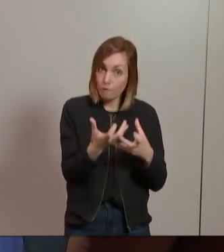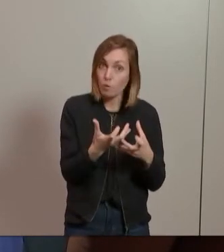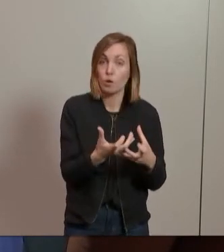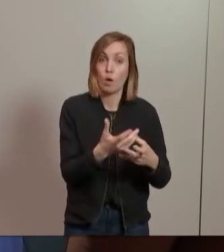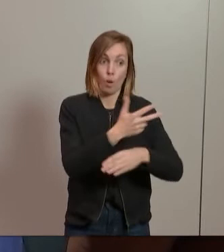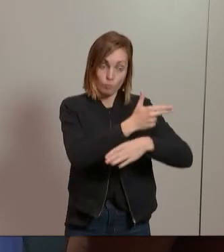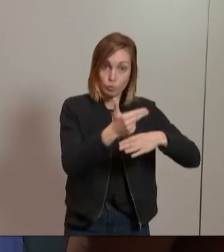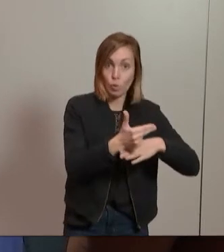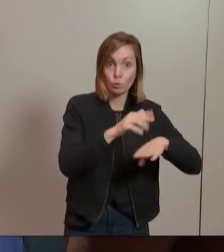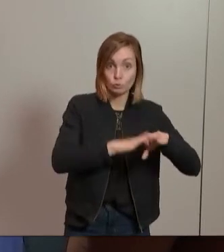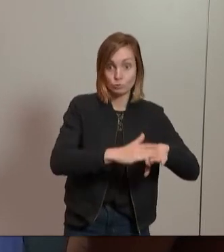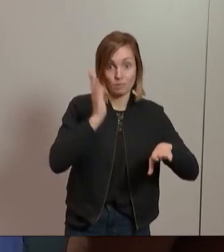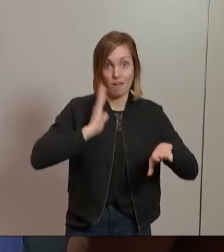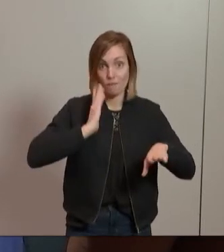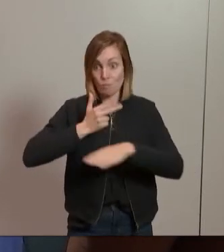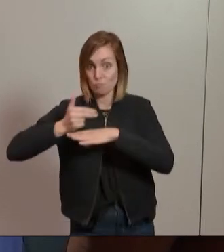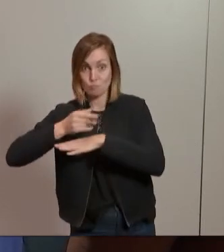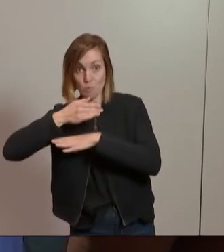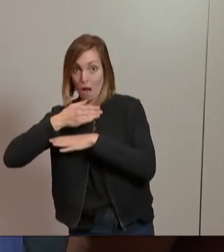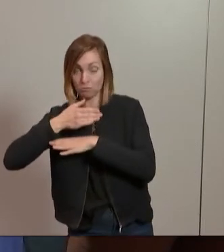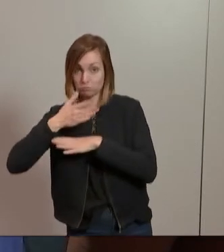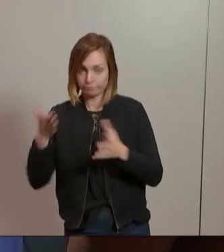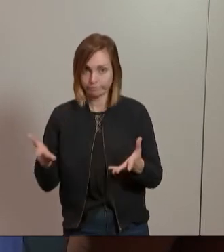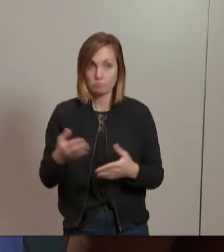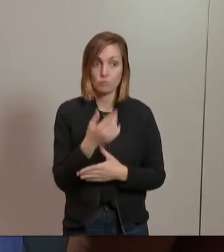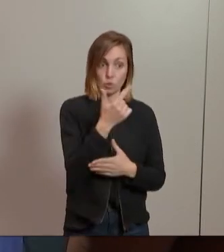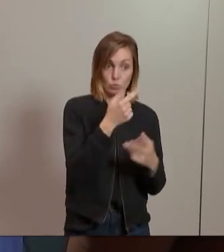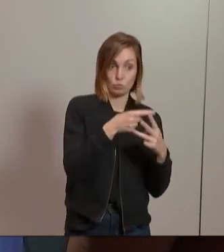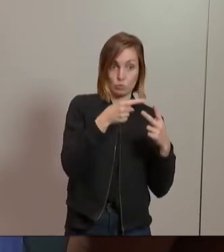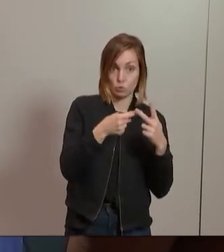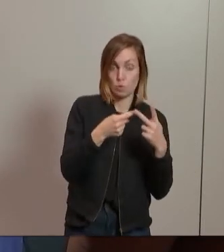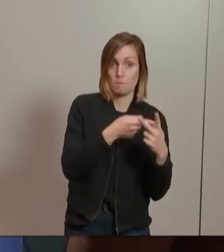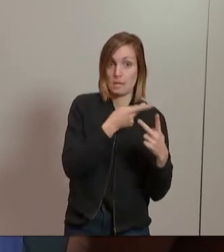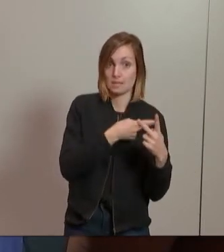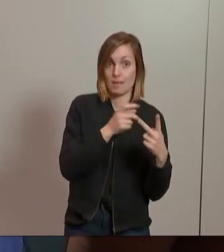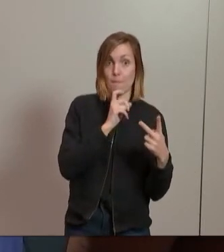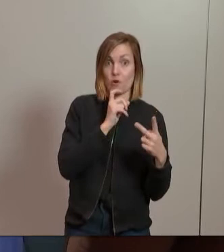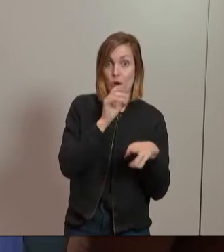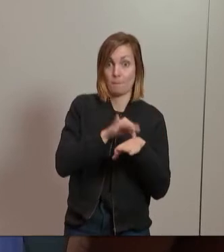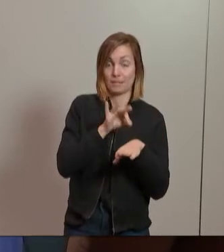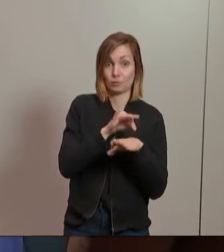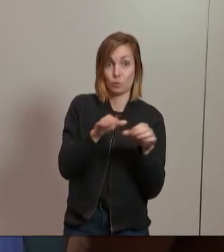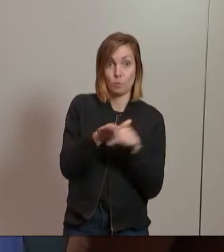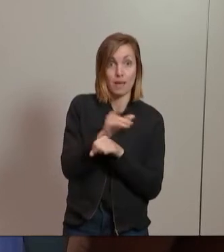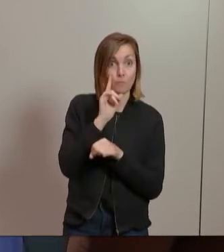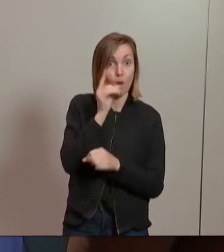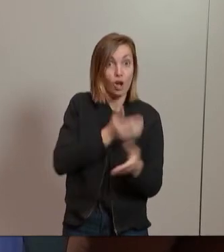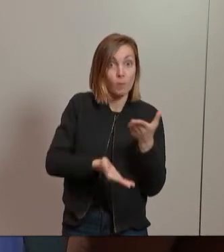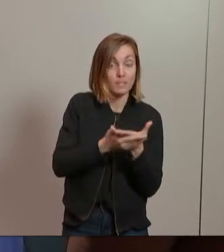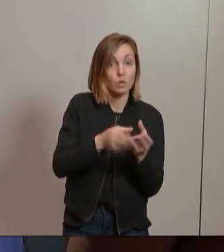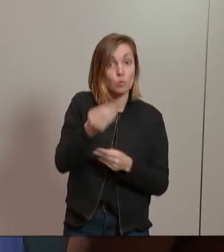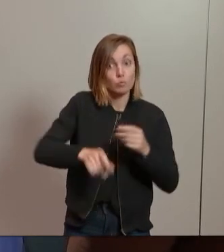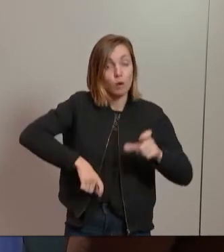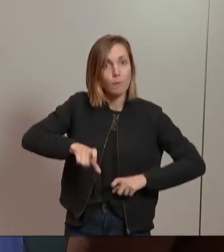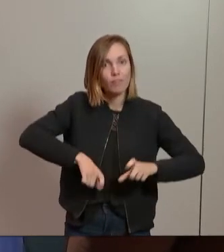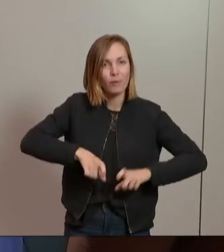qu'il ne pouvait pas faire dans le cabinet qu'il occupait. Et deux médecins qui n'ont pas de patientèle complète, puisque remplaçants ou